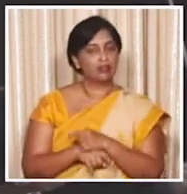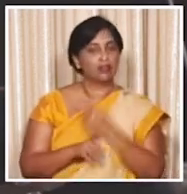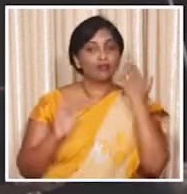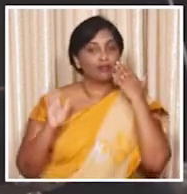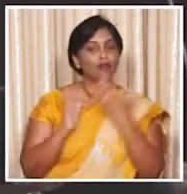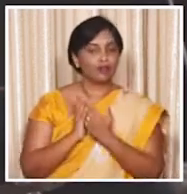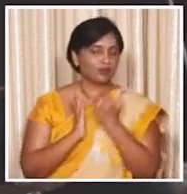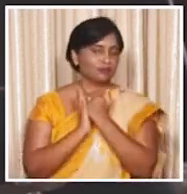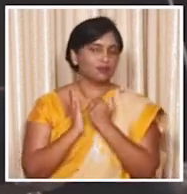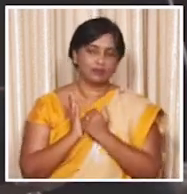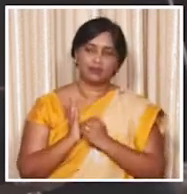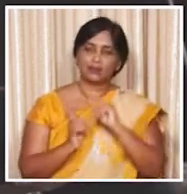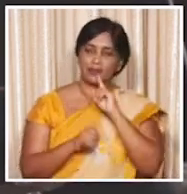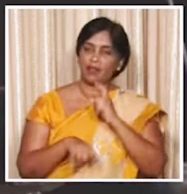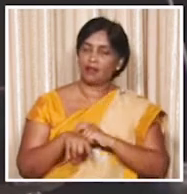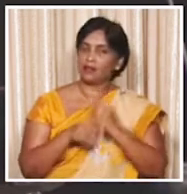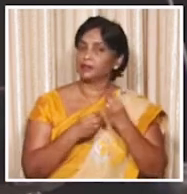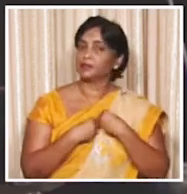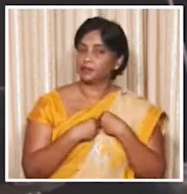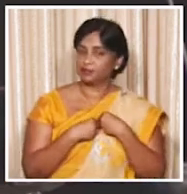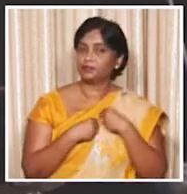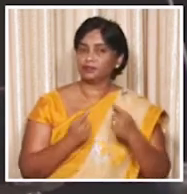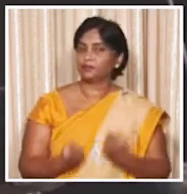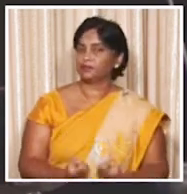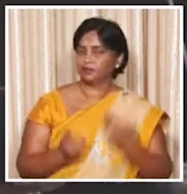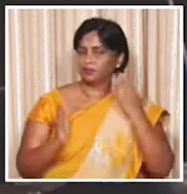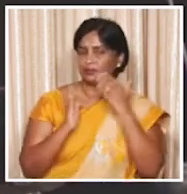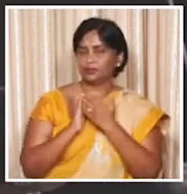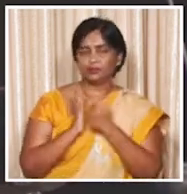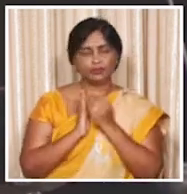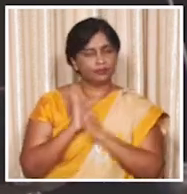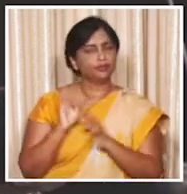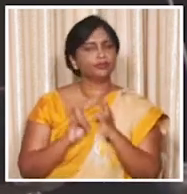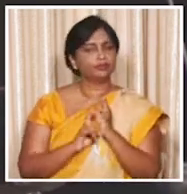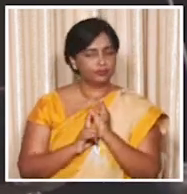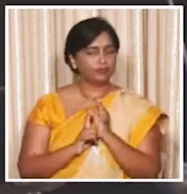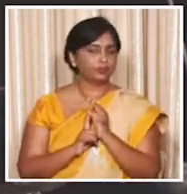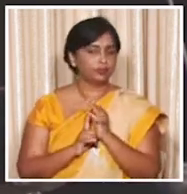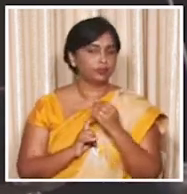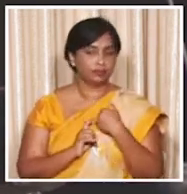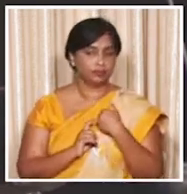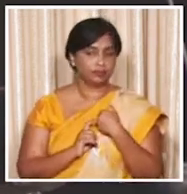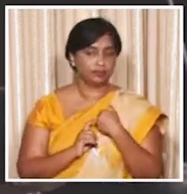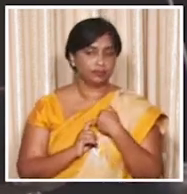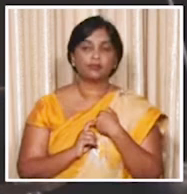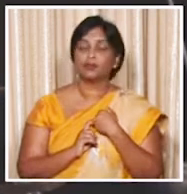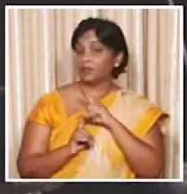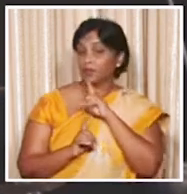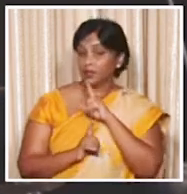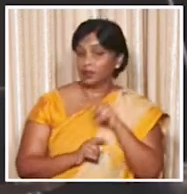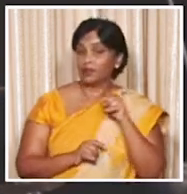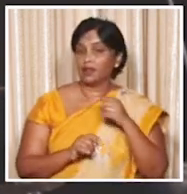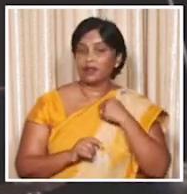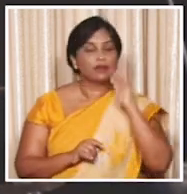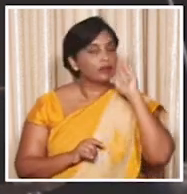மாணவர்களுடைய குறைகளை நான் தயவு செய்து உங்களுக்கு பதிவு செய்திருக்கிறேன். ஆகவே கௌரவ அமைச்சர் அவர்களே, மனிதாபிமான அடிப்படையில் ஏழை பிள்ளைகளின் மனசை புரிந்து நீங்கள்